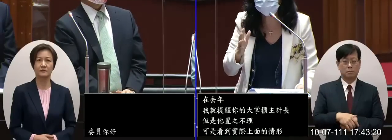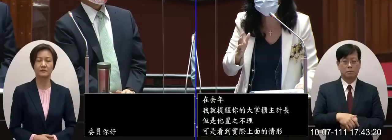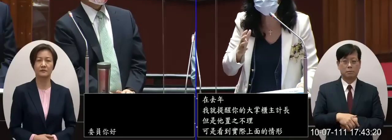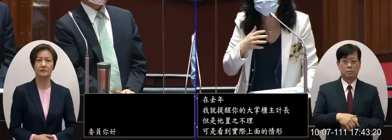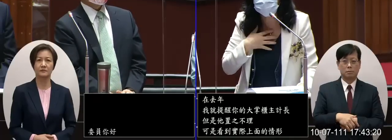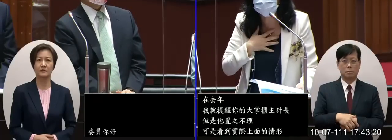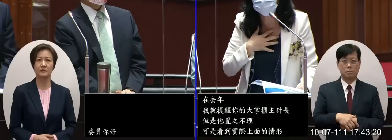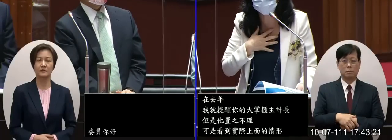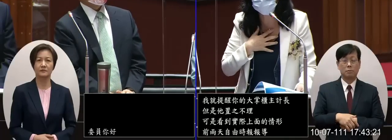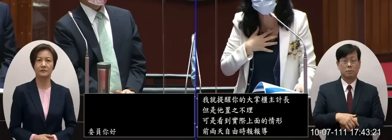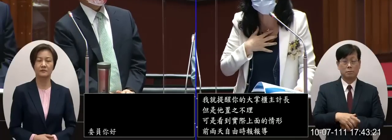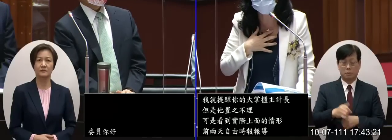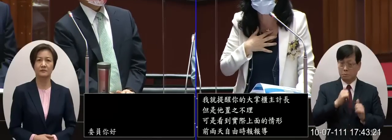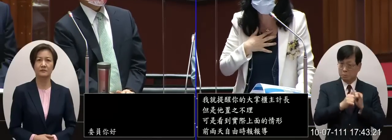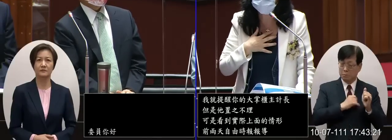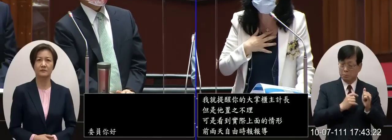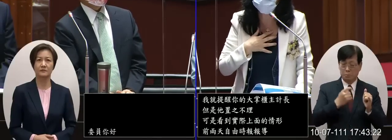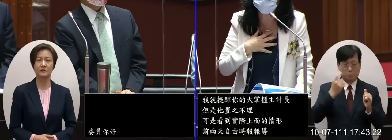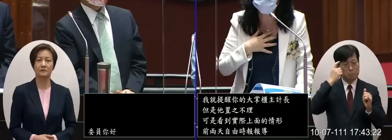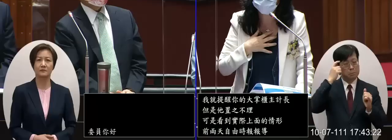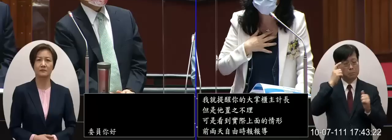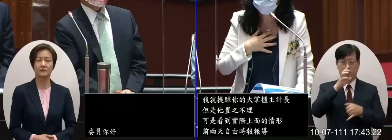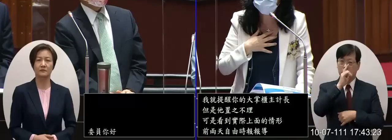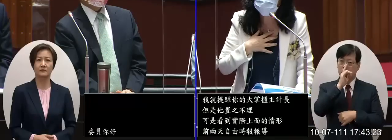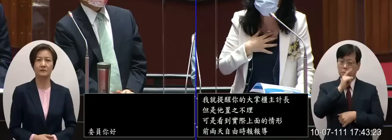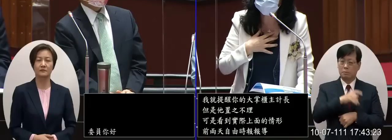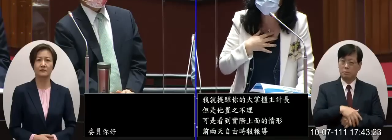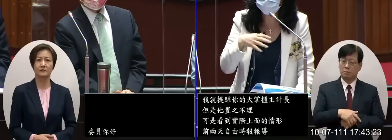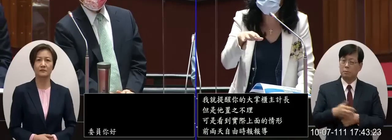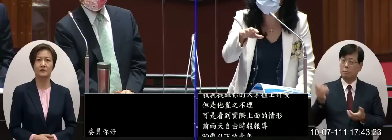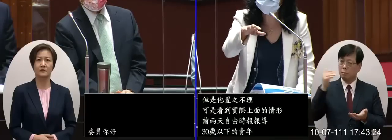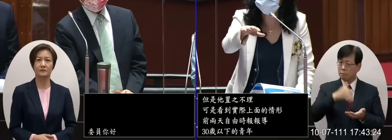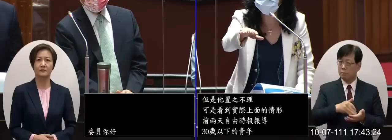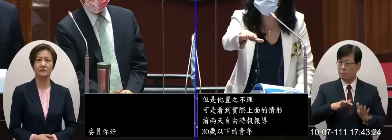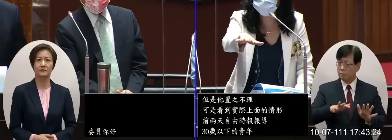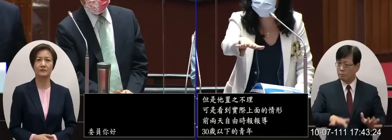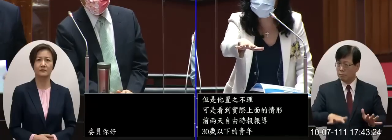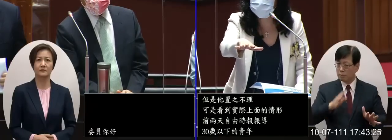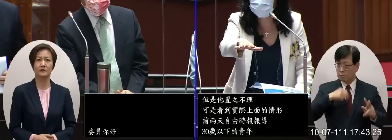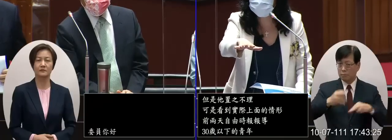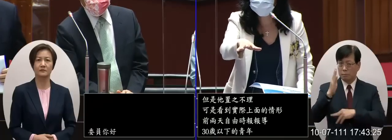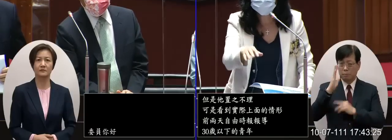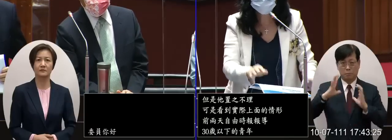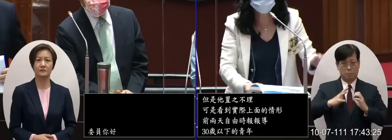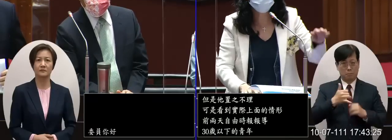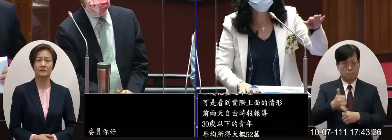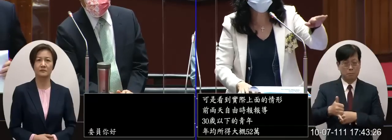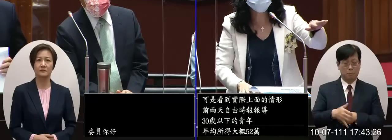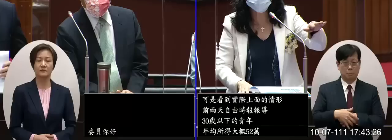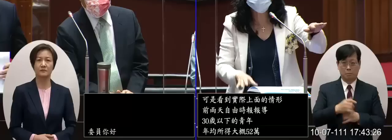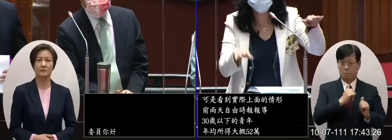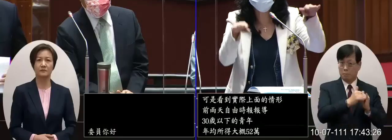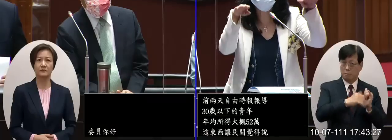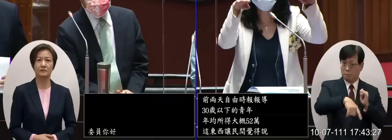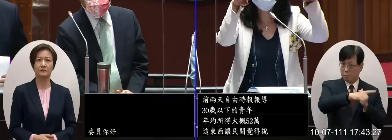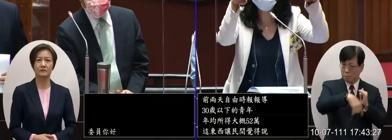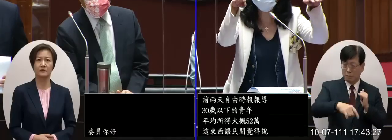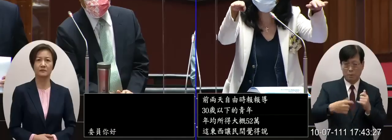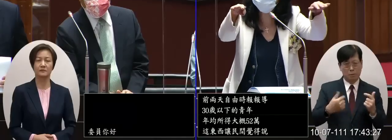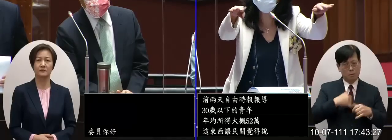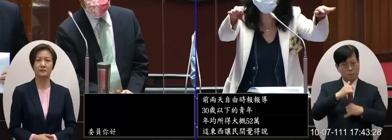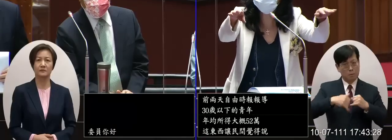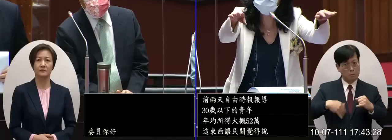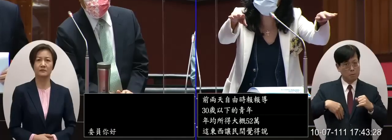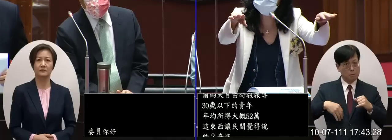这个东西让民间觉得说，哎，奇怪，到底现在的行政官员跟民间是活